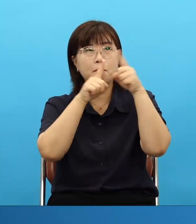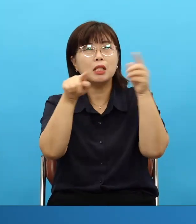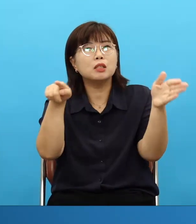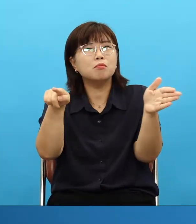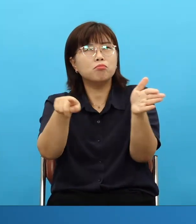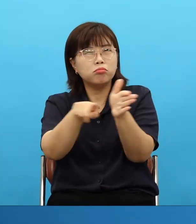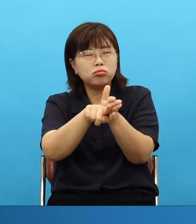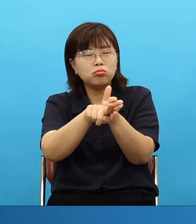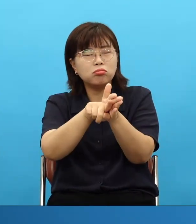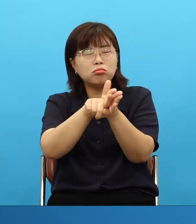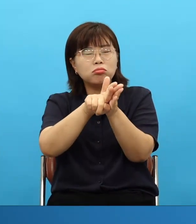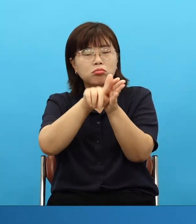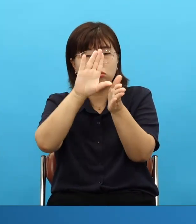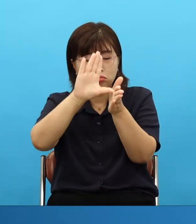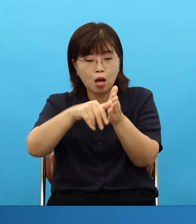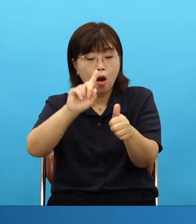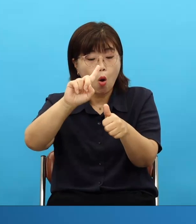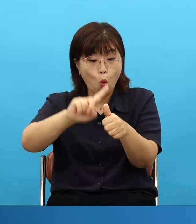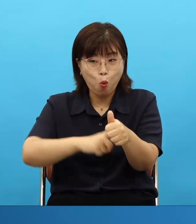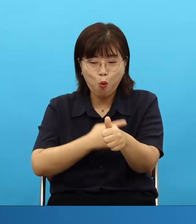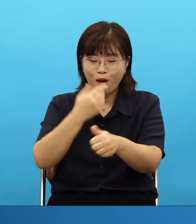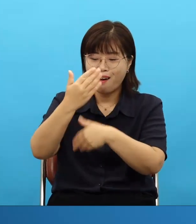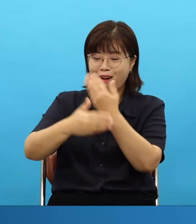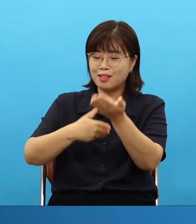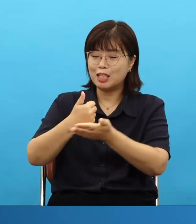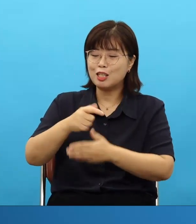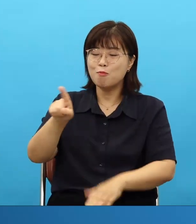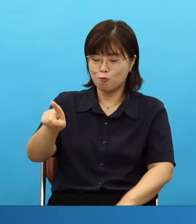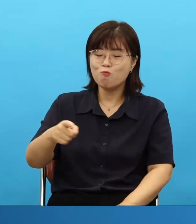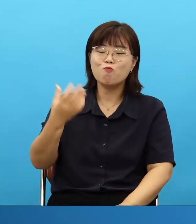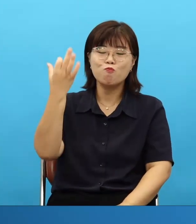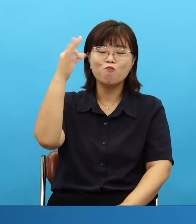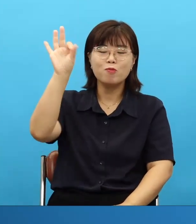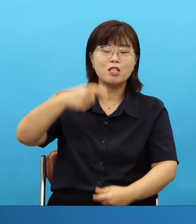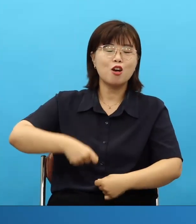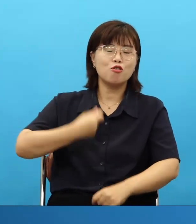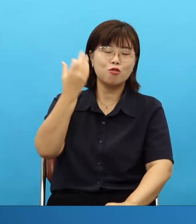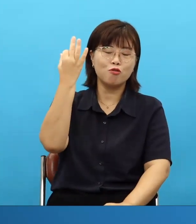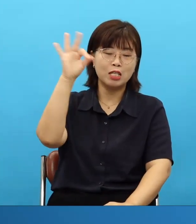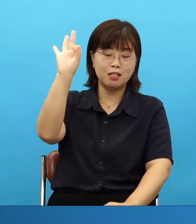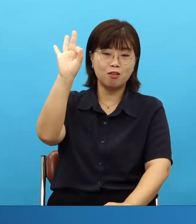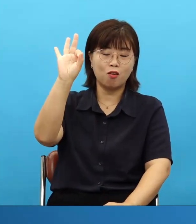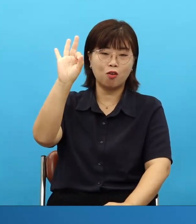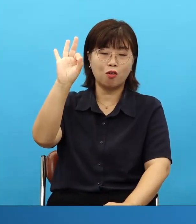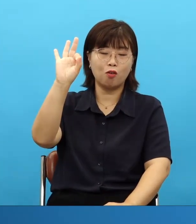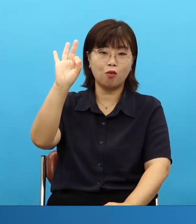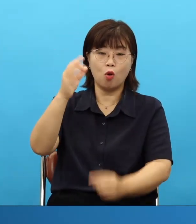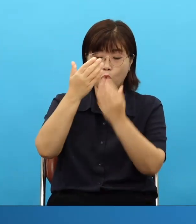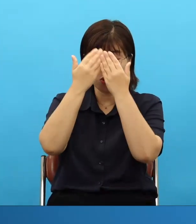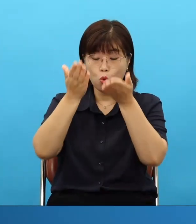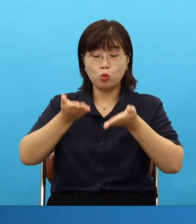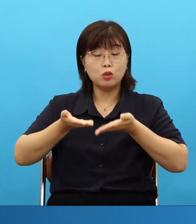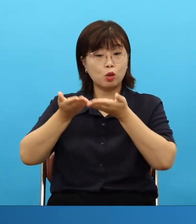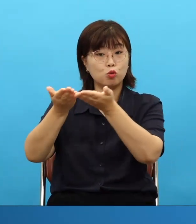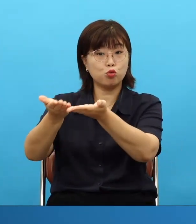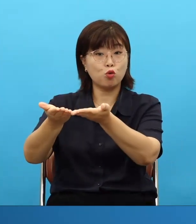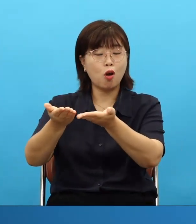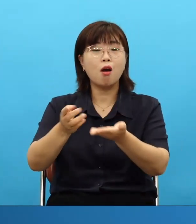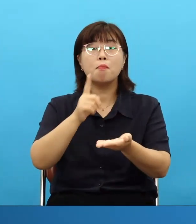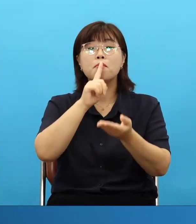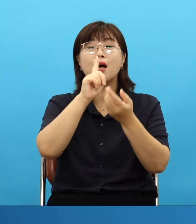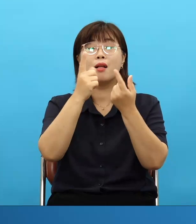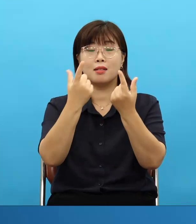믿음을 의로 여기니라. It says that Abraham believed in God's word and 믿어야 God 돼요. credited to him as righteousness. 틀린 걸 믿으면 안